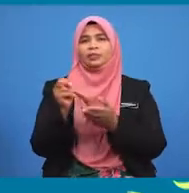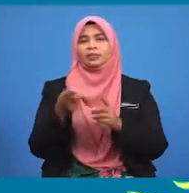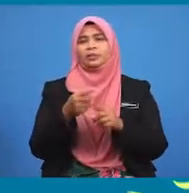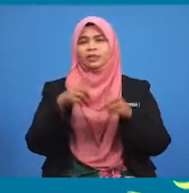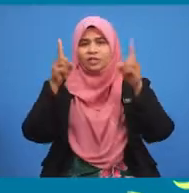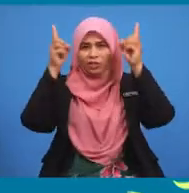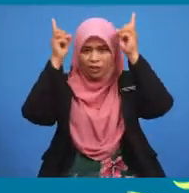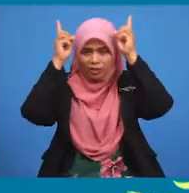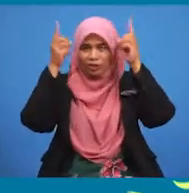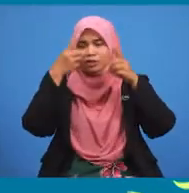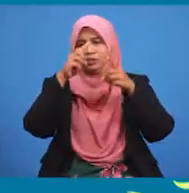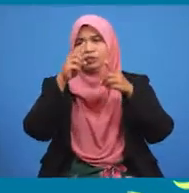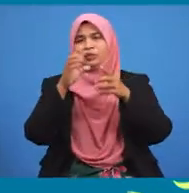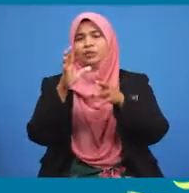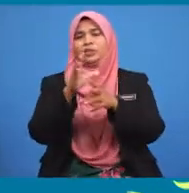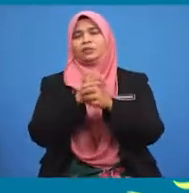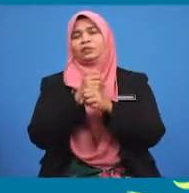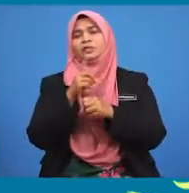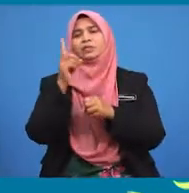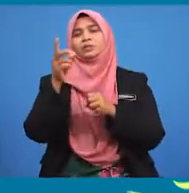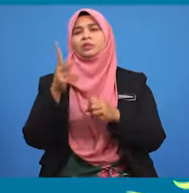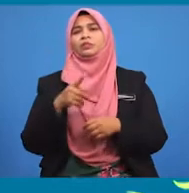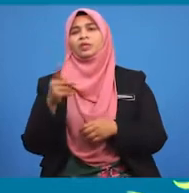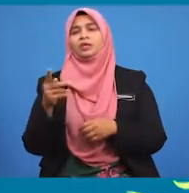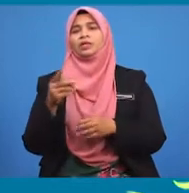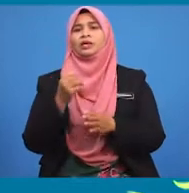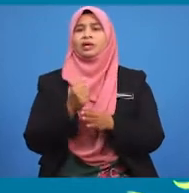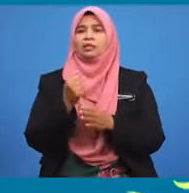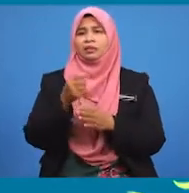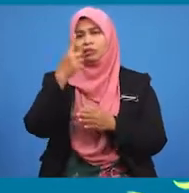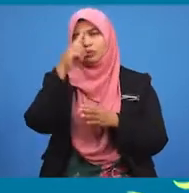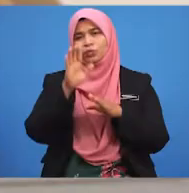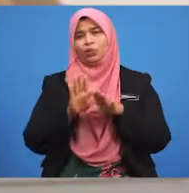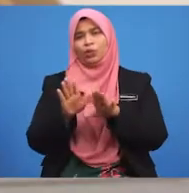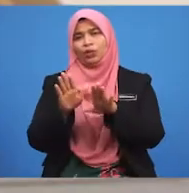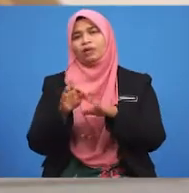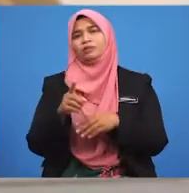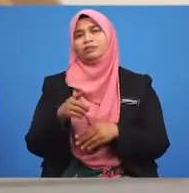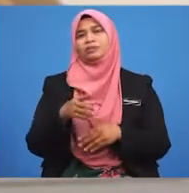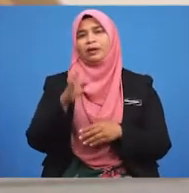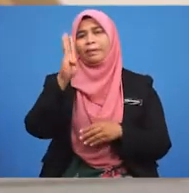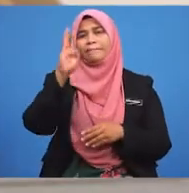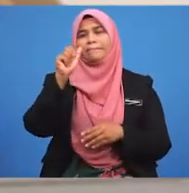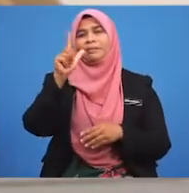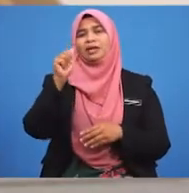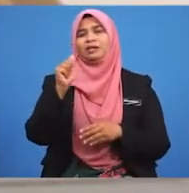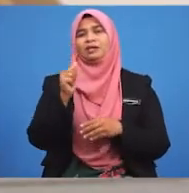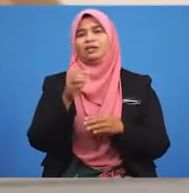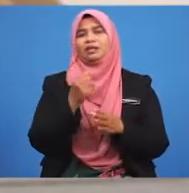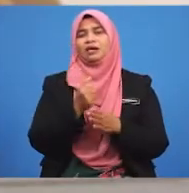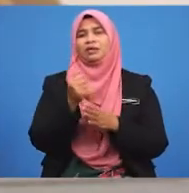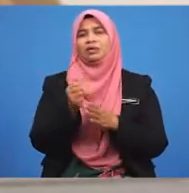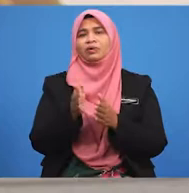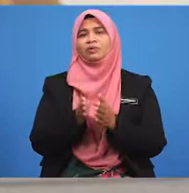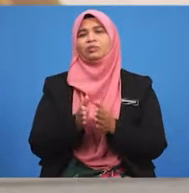halus untuk mendapatkan suatu perkara atau untuk menolak bala bencana, meminta nombor amalan